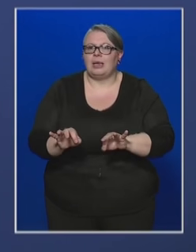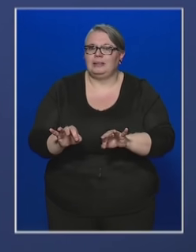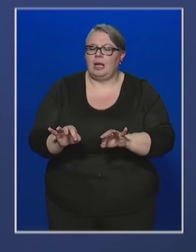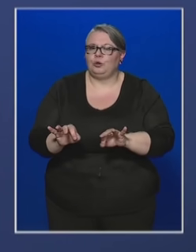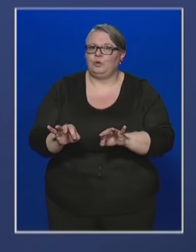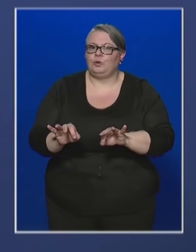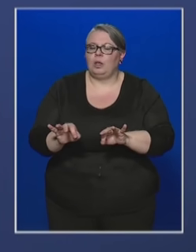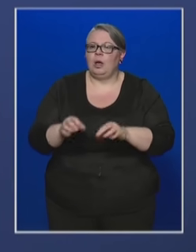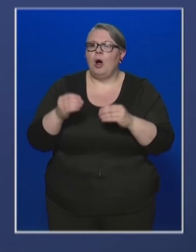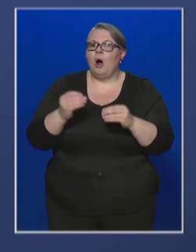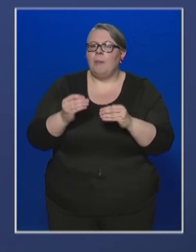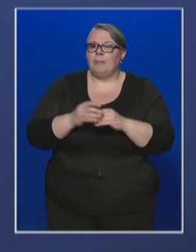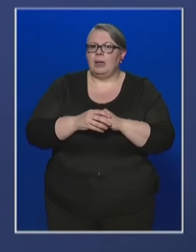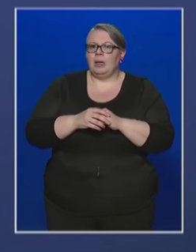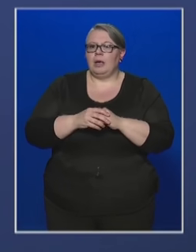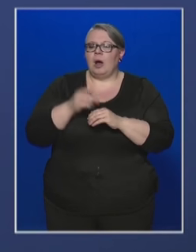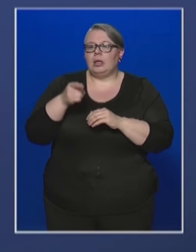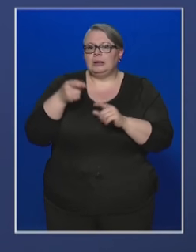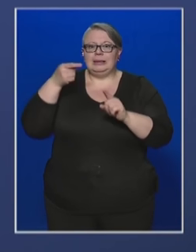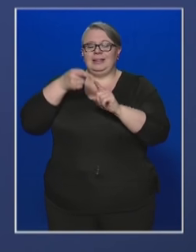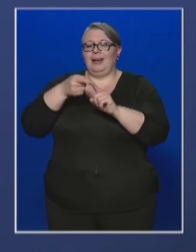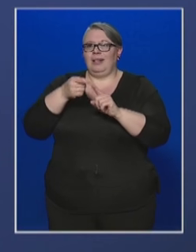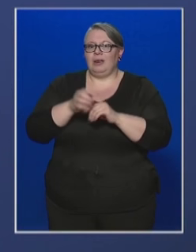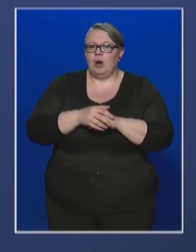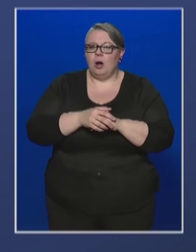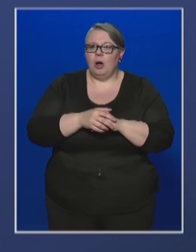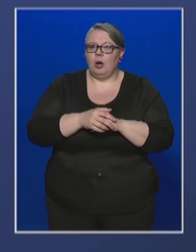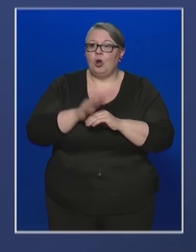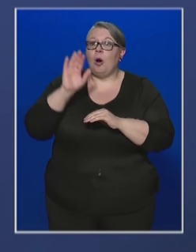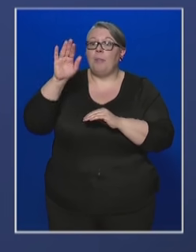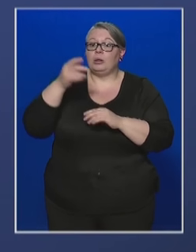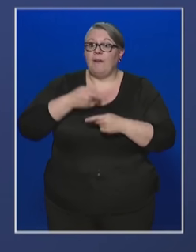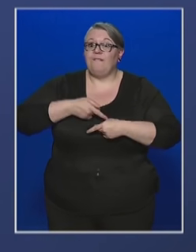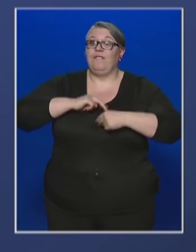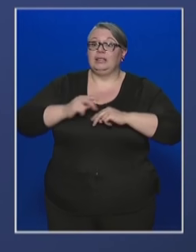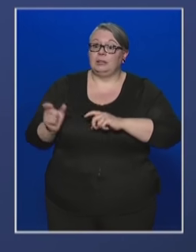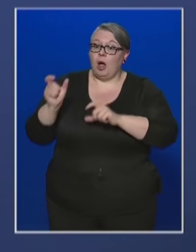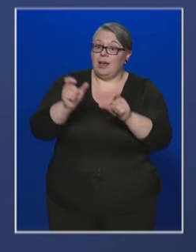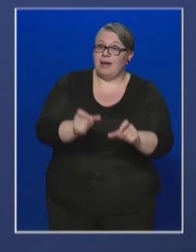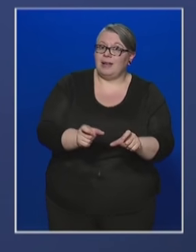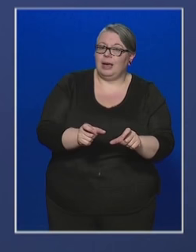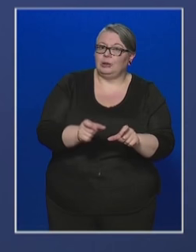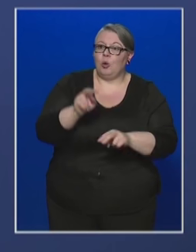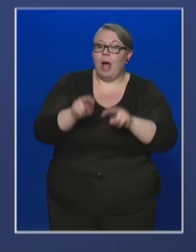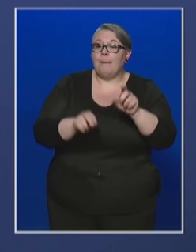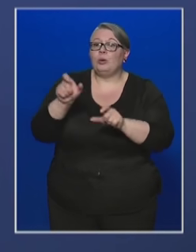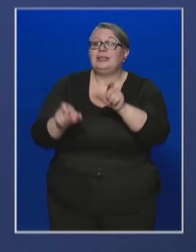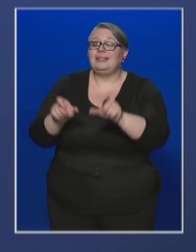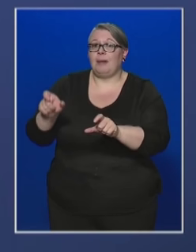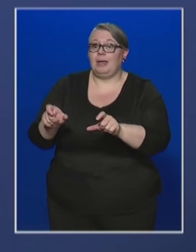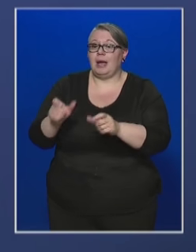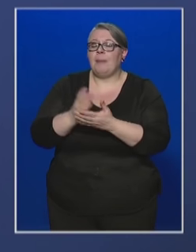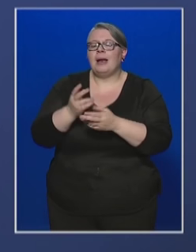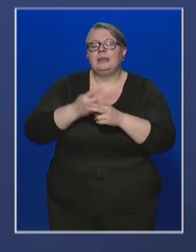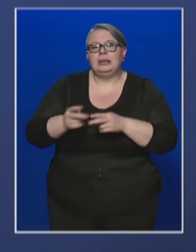nagytakarítás, ami azt célozza, hogy a majd visszaérkező ápoltakat már